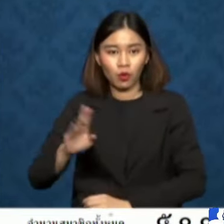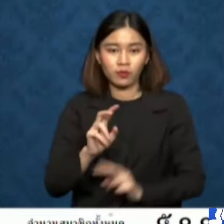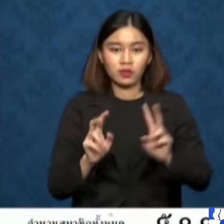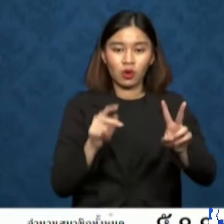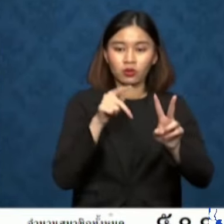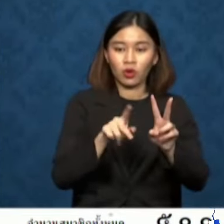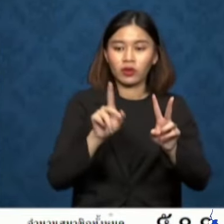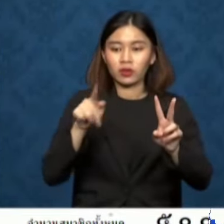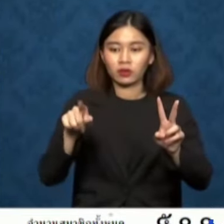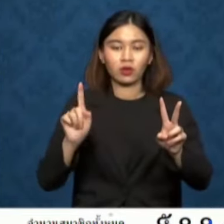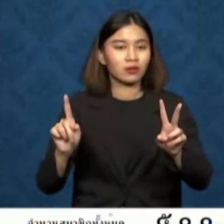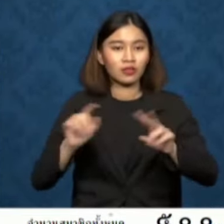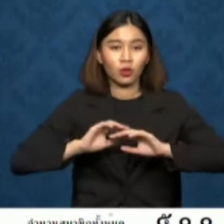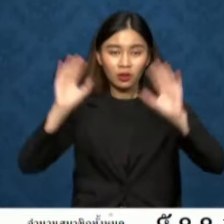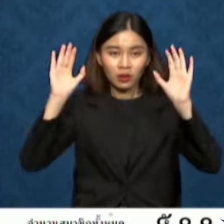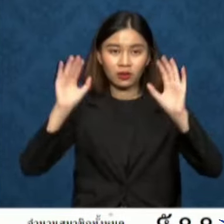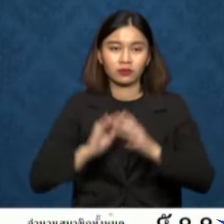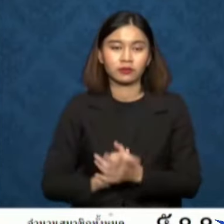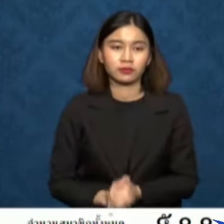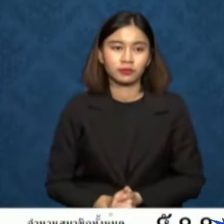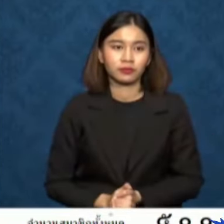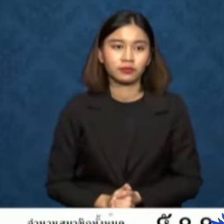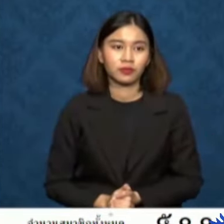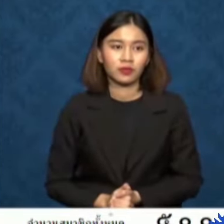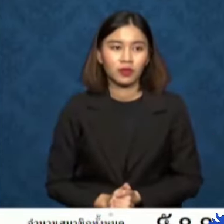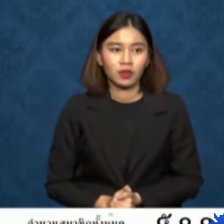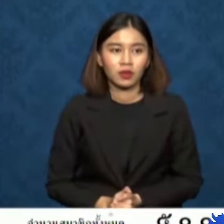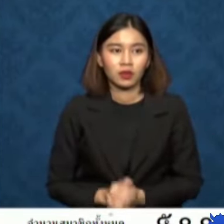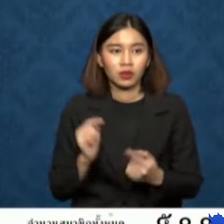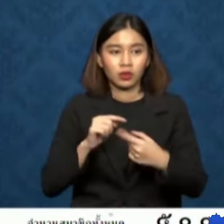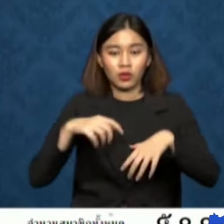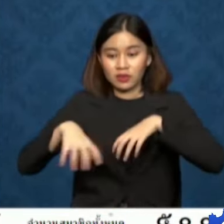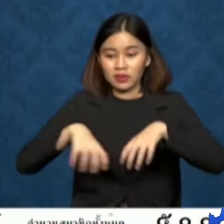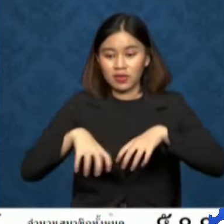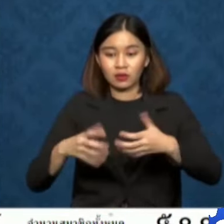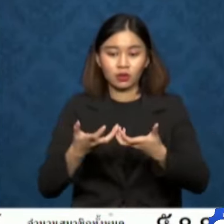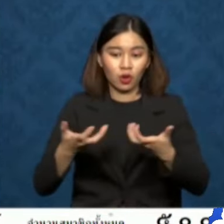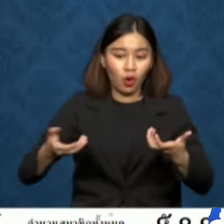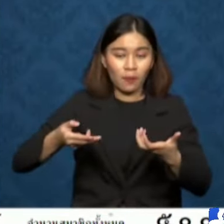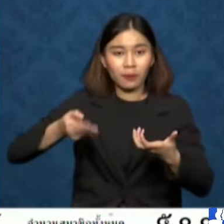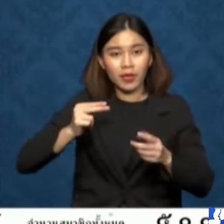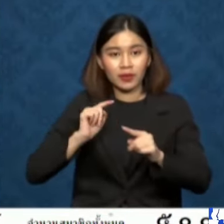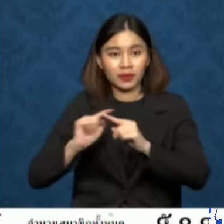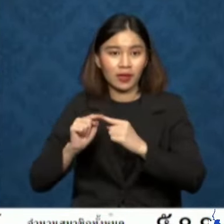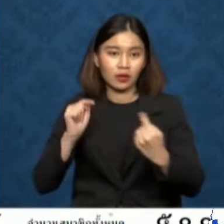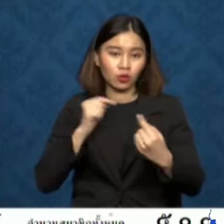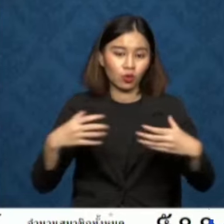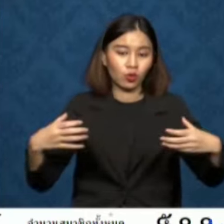211ซักทีสำหรับการจัดซื้ออาวุธยุทโธปกรณ์